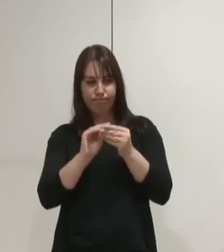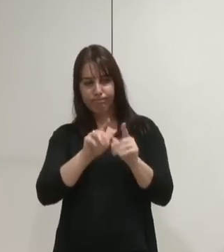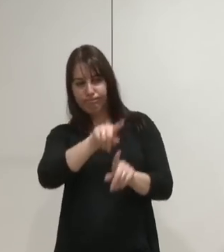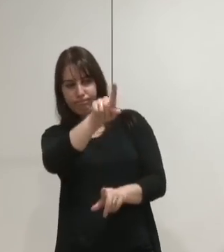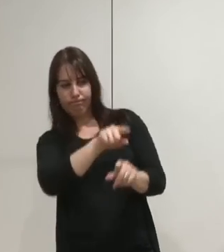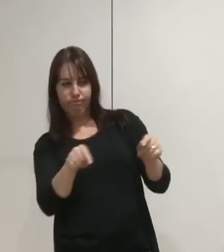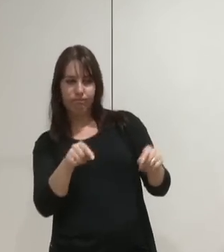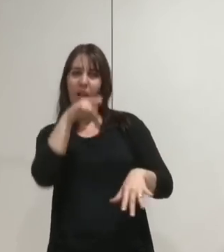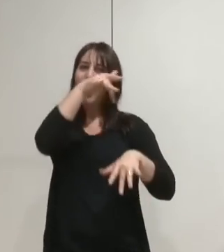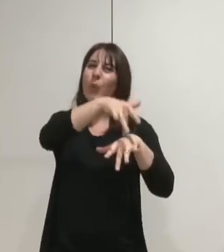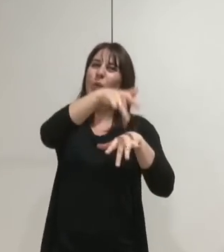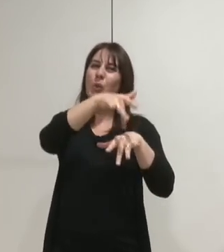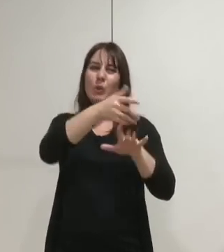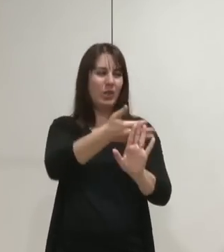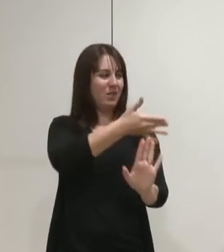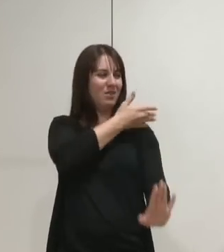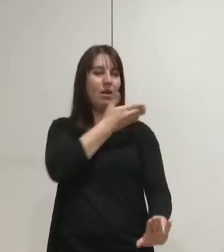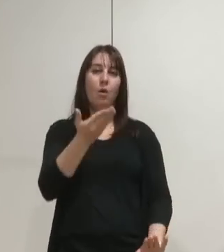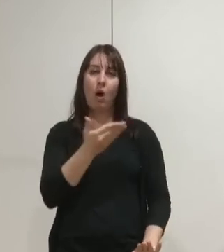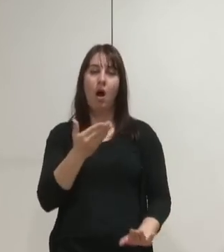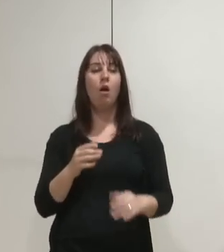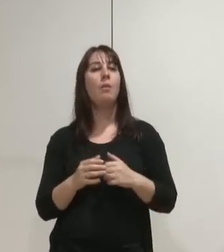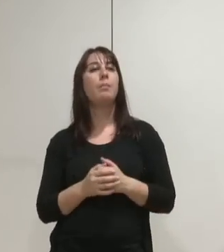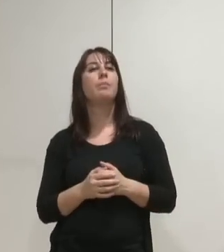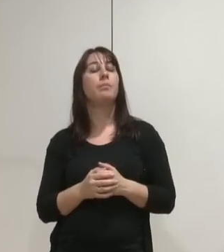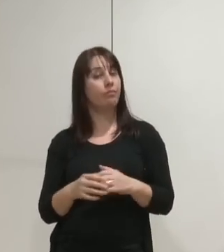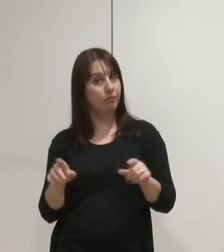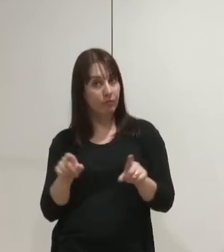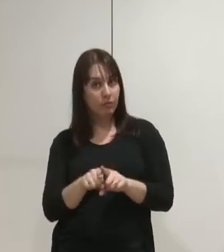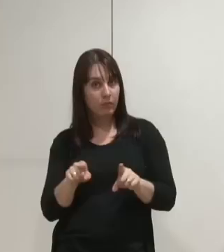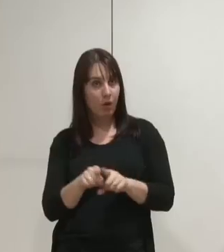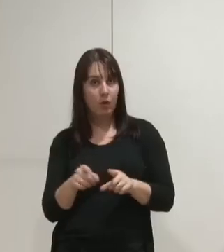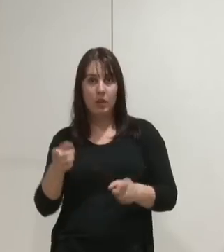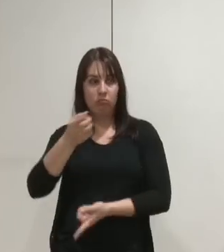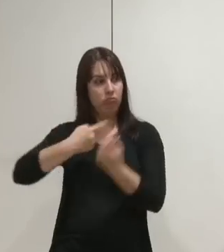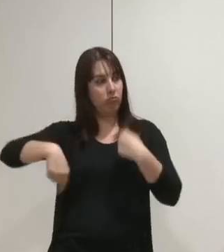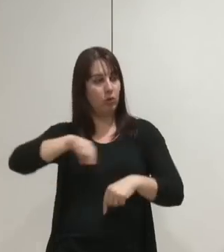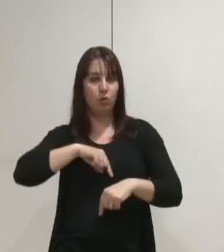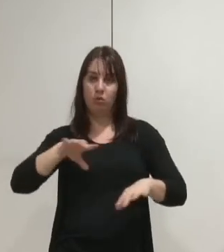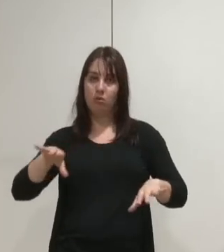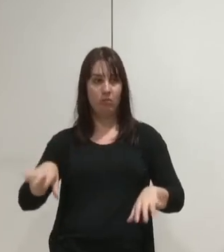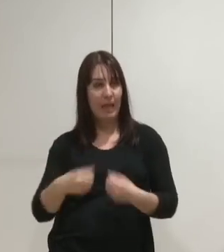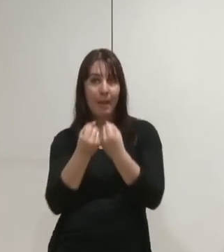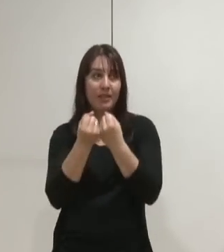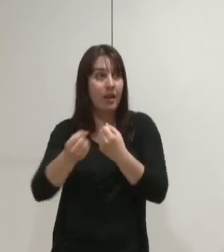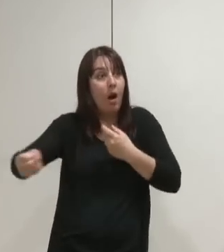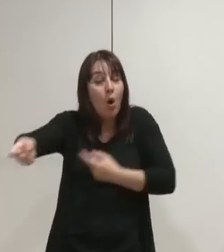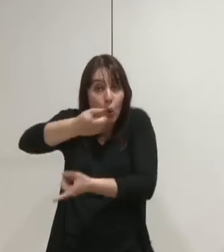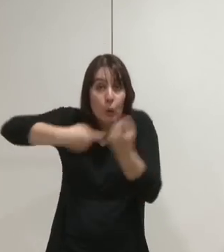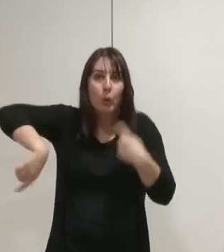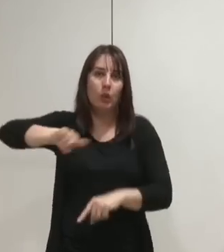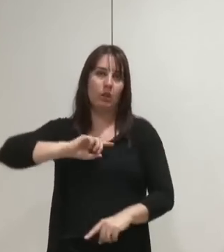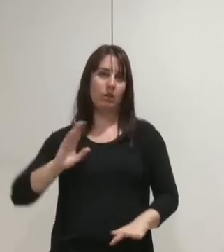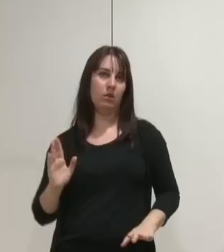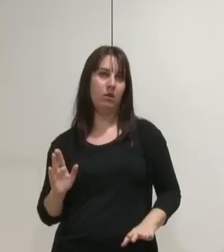qui en a été fait ni euh également euh notre capacité à tous mais là aussi il nous faudra jouer